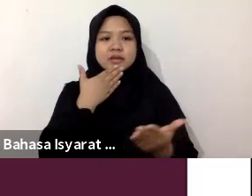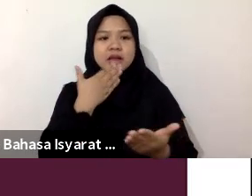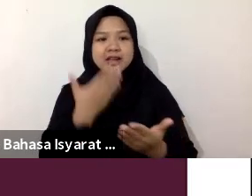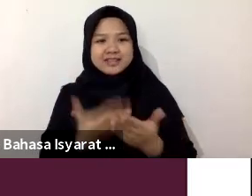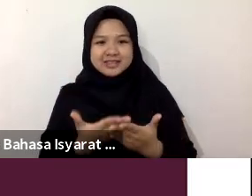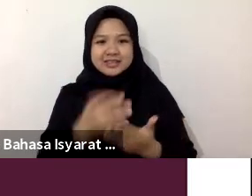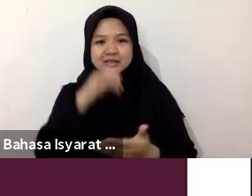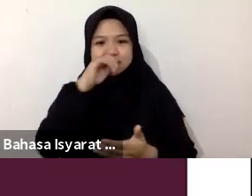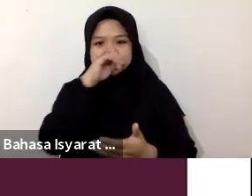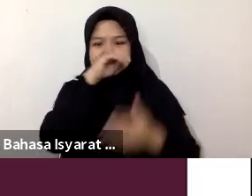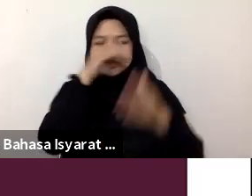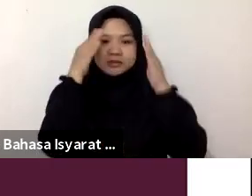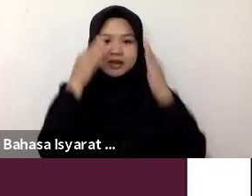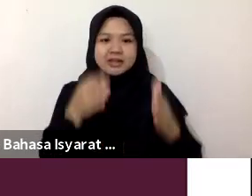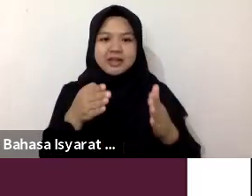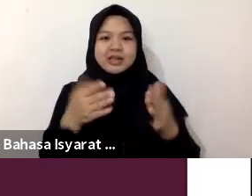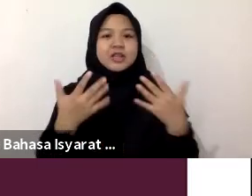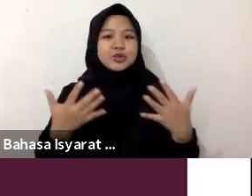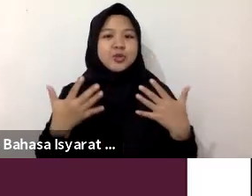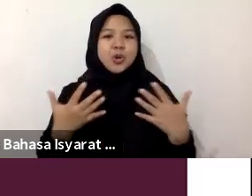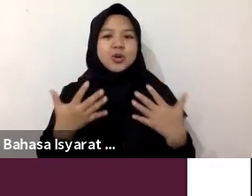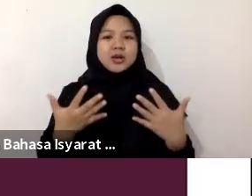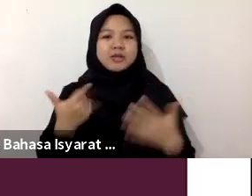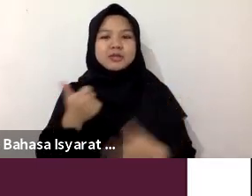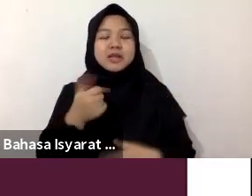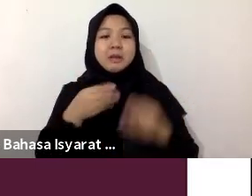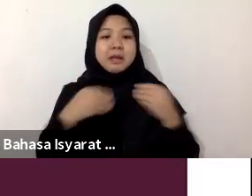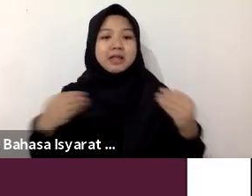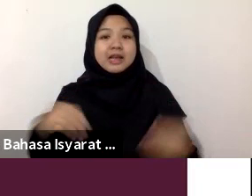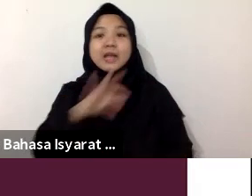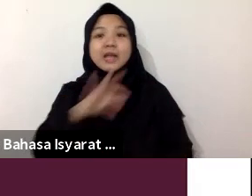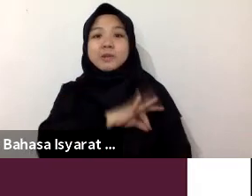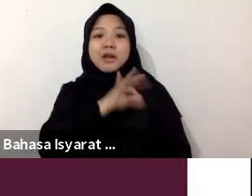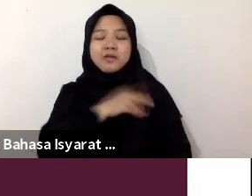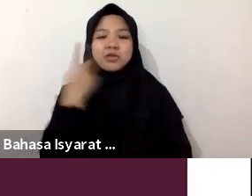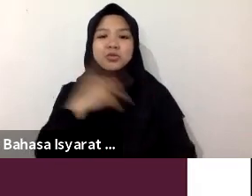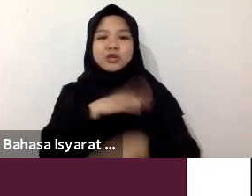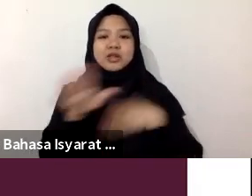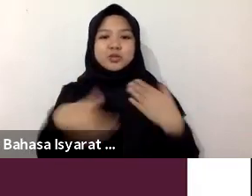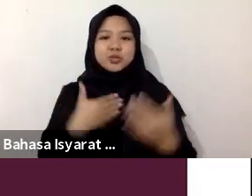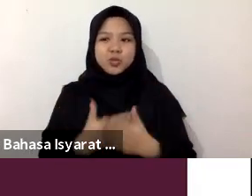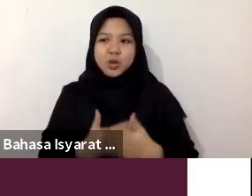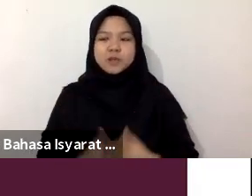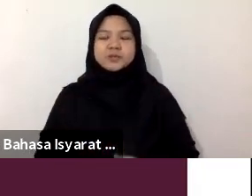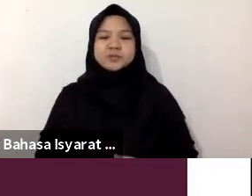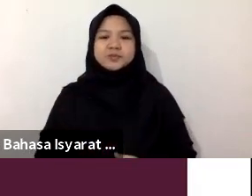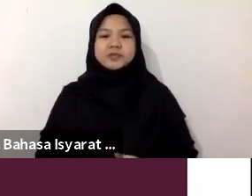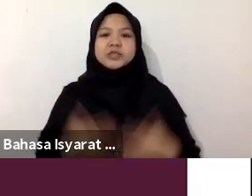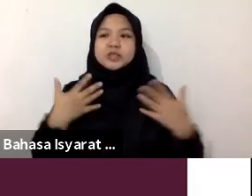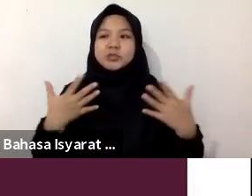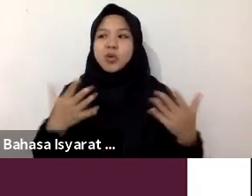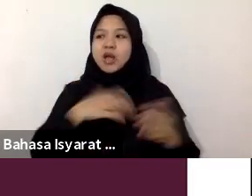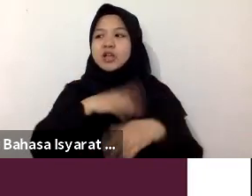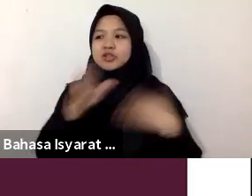atas perhatiannya. Semoga materi ini bermanfaat untuk kita semua dan tentunya semoga semuanya